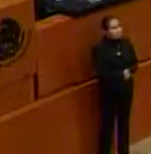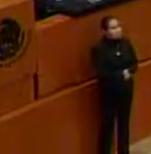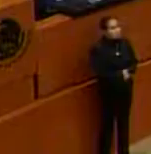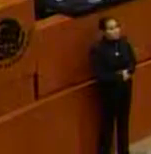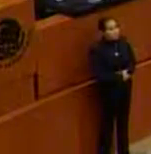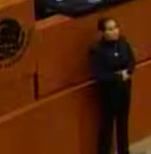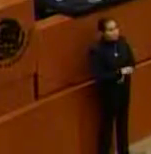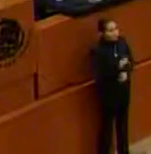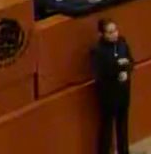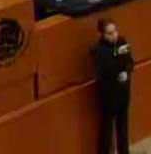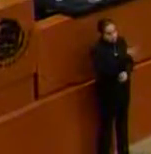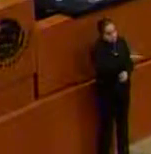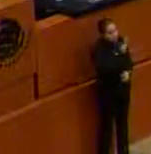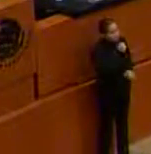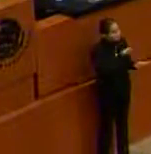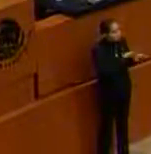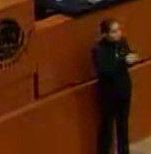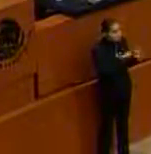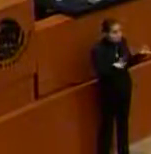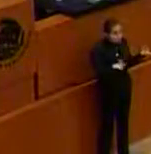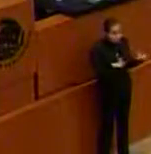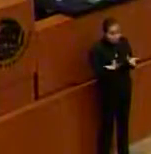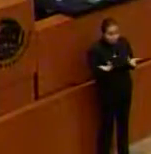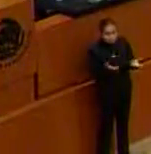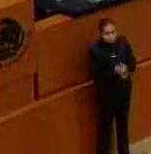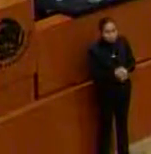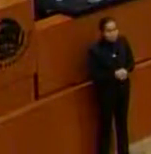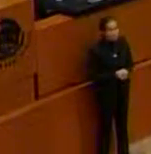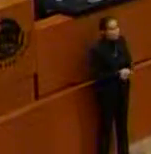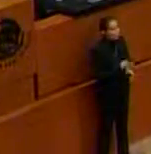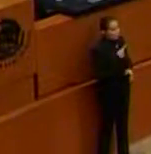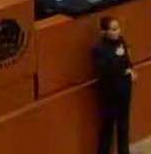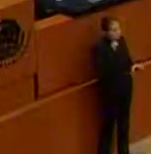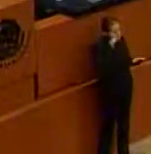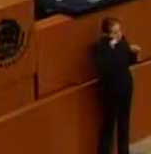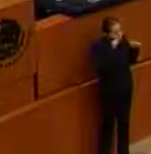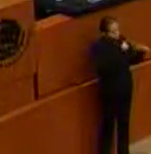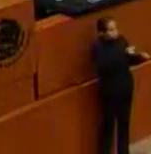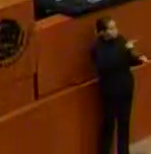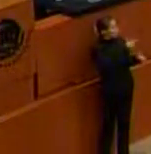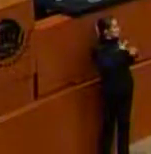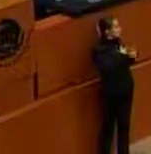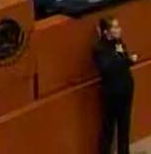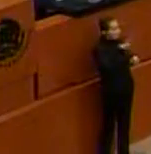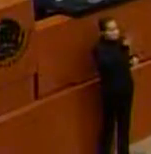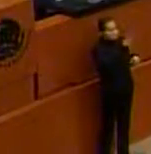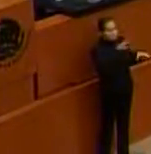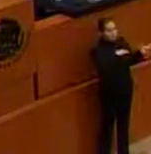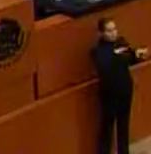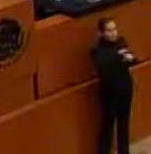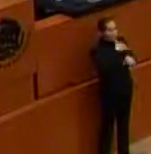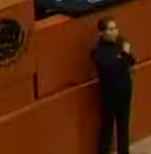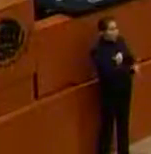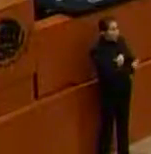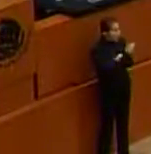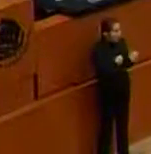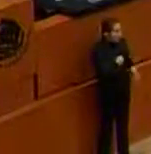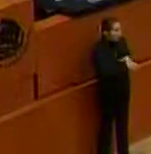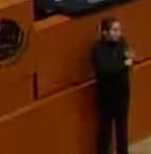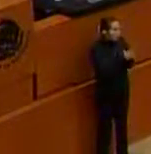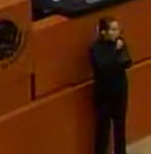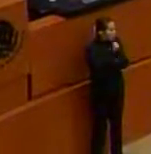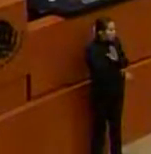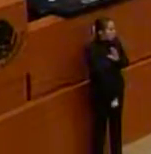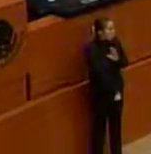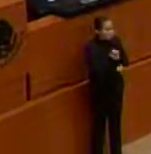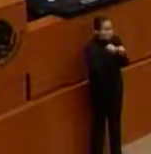avantageuse. Slide. Elles ne tiennent compte uniquement des personnes en chômage temporaire, soit la durée du droit aux indemnités de